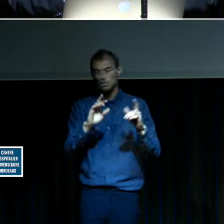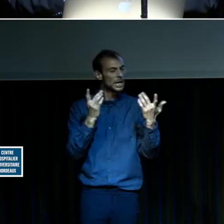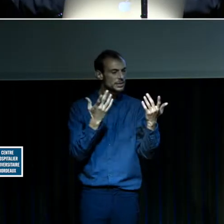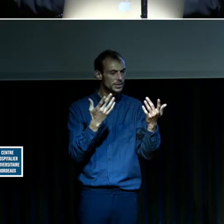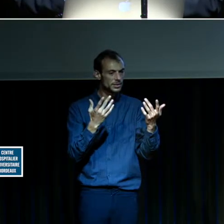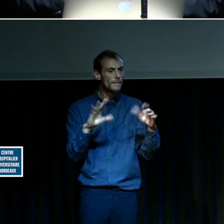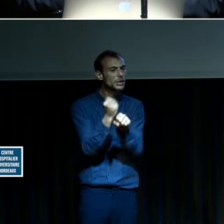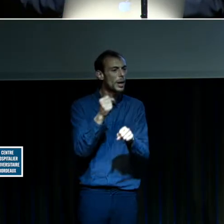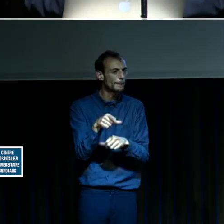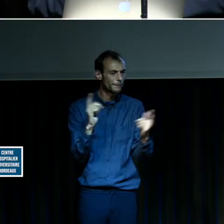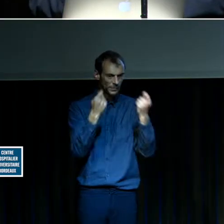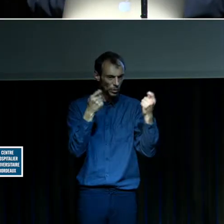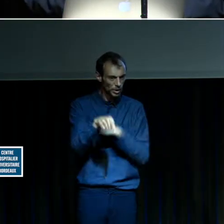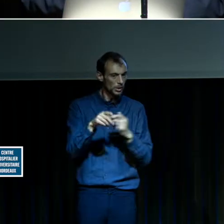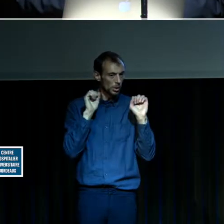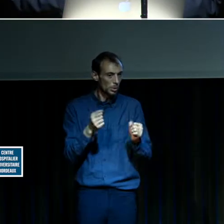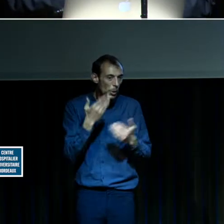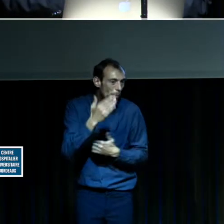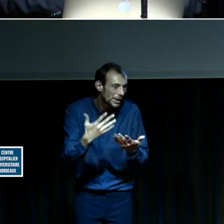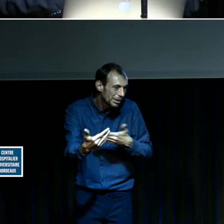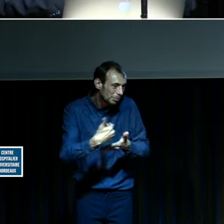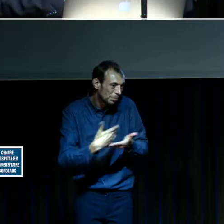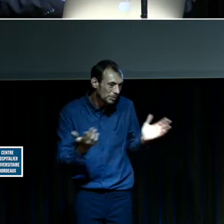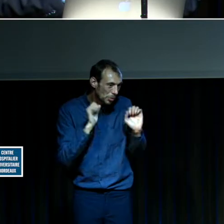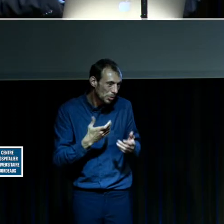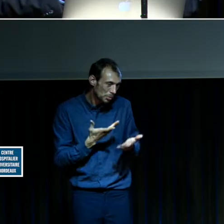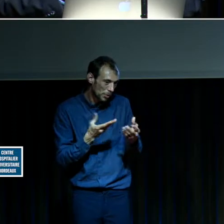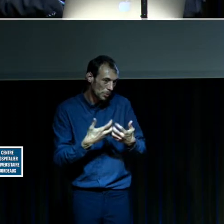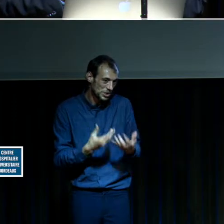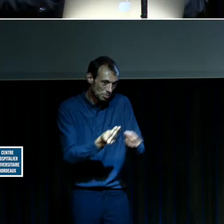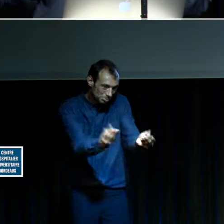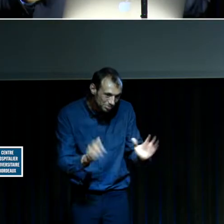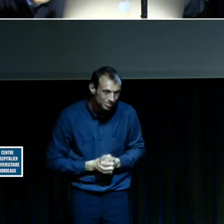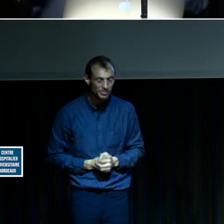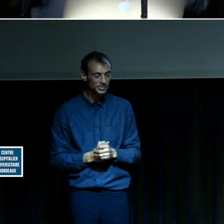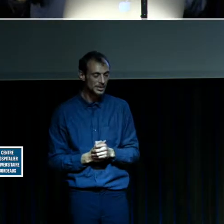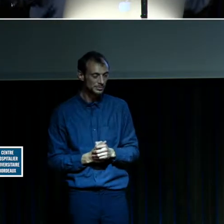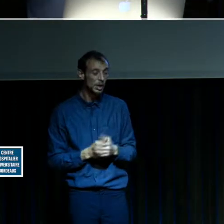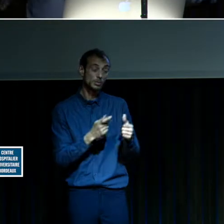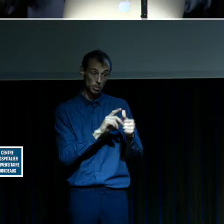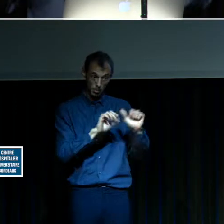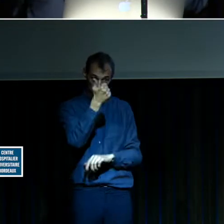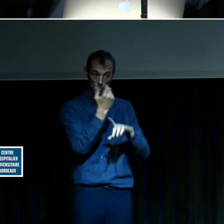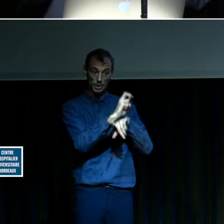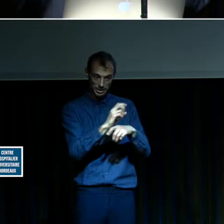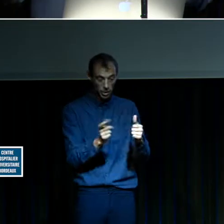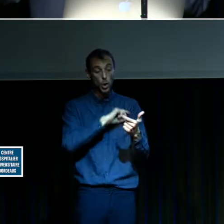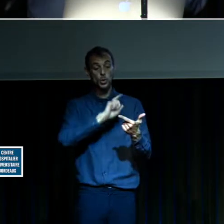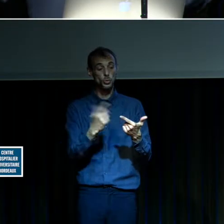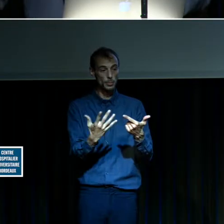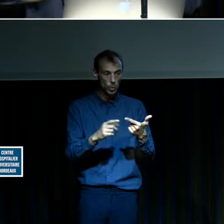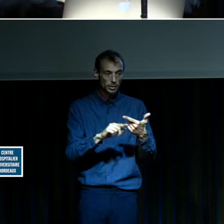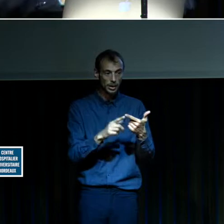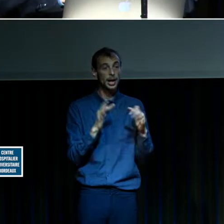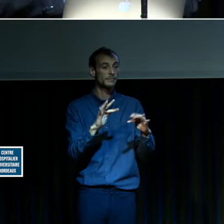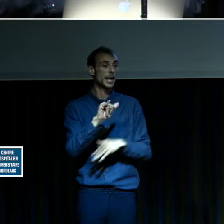Le deuxième facteur de risque, c'est l'indice de masse corporelle, c'est-à-dire être un peu trop gros, pas forcément très gros, mais un peu trop, et